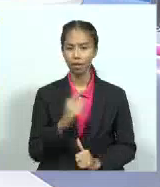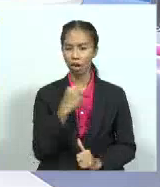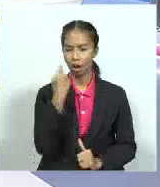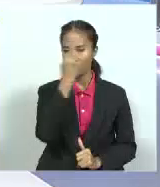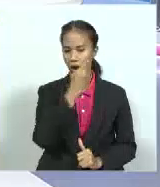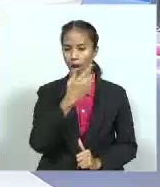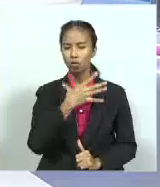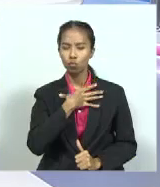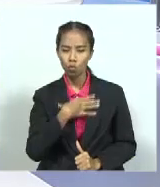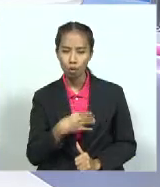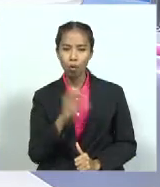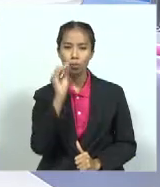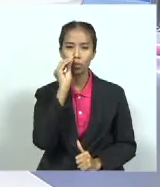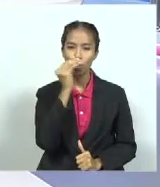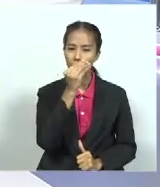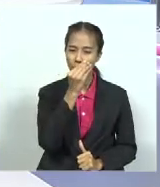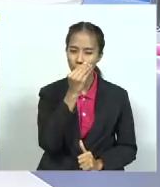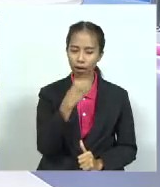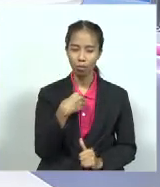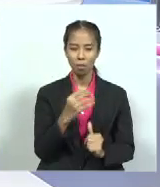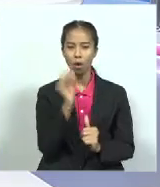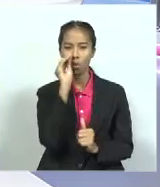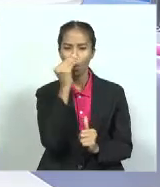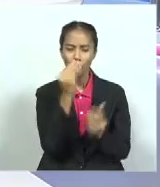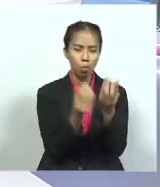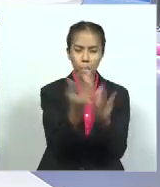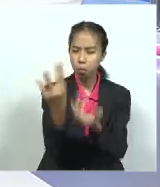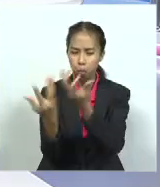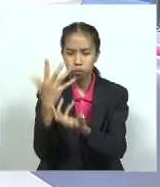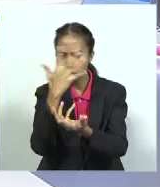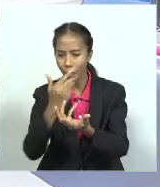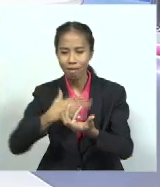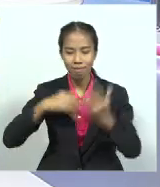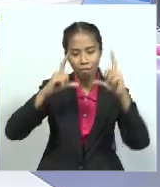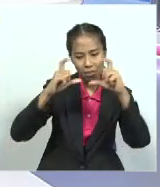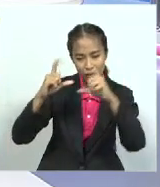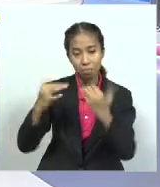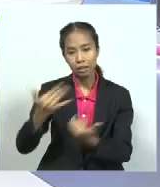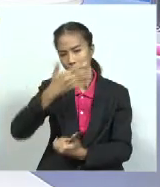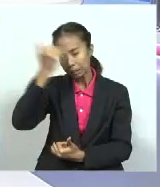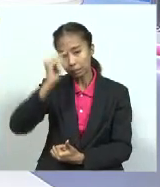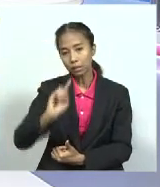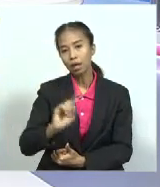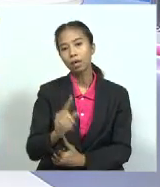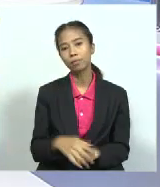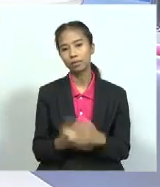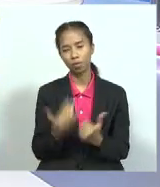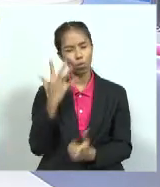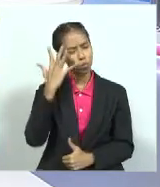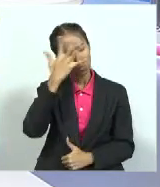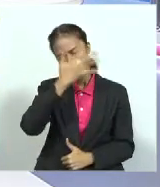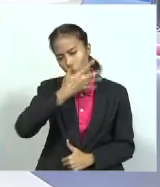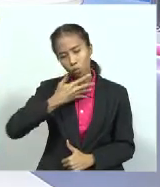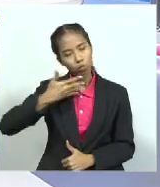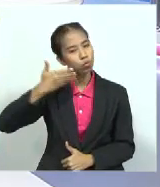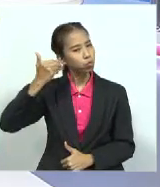ว่าใครที่ชอบดอกไม้ชอบเวลาเห็นดอกไม้แล้วอยากไปถ่ายรูปงานนี้ต้องบอกว่าพลาดไม่ได้นะคะเพราะว่าเป็นงานที่สวย